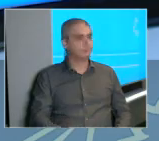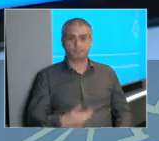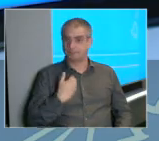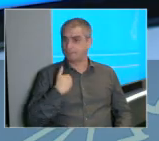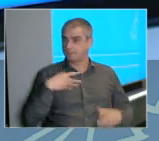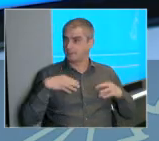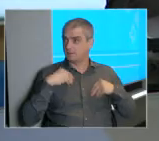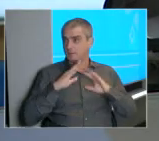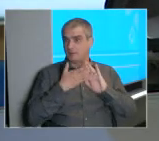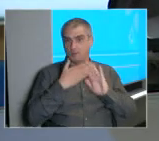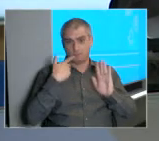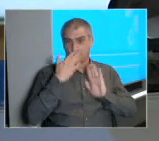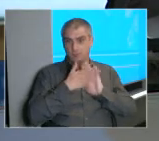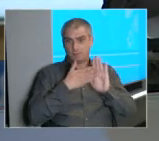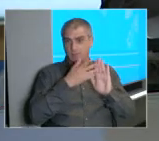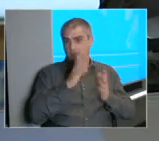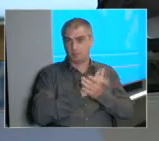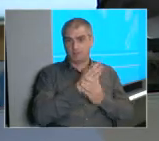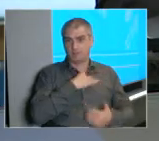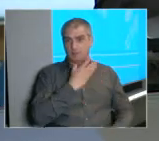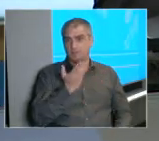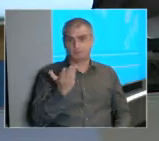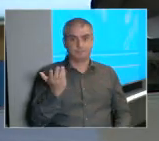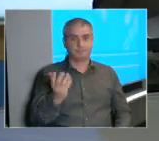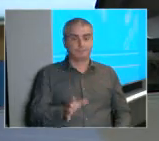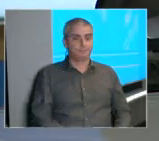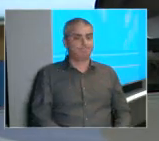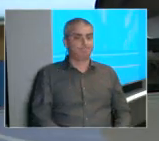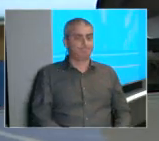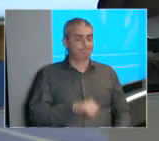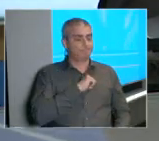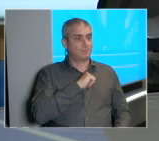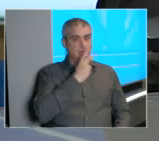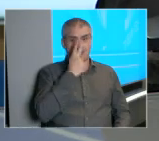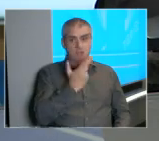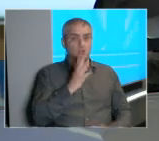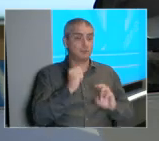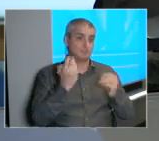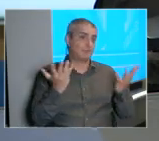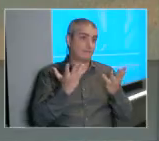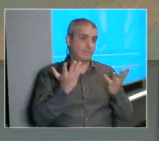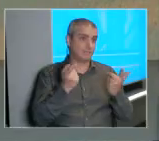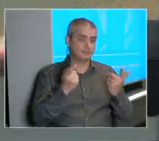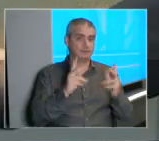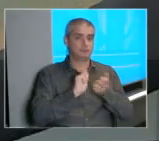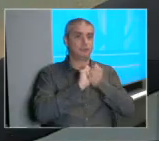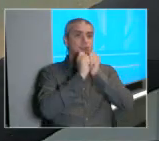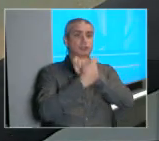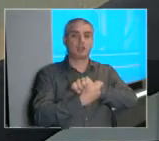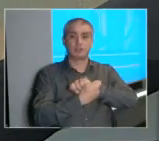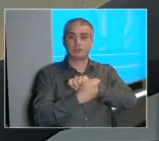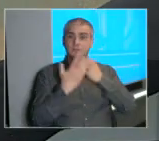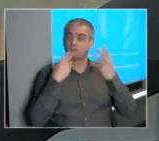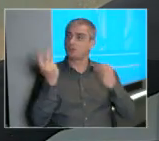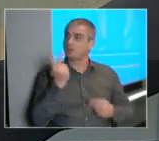אני מסכים עם כל מילה... שאמרה חברתי. כן. מעניין יהיה לראות האם וכיצד זה ישתנה.